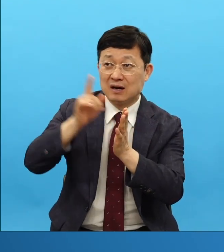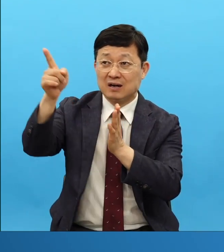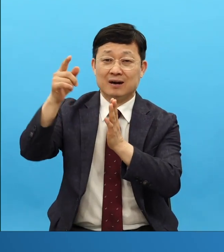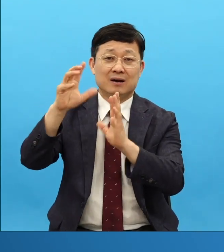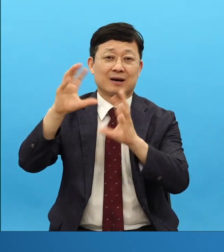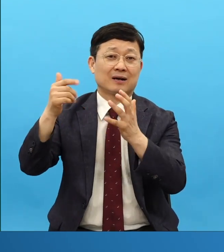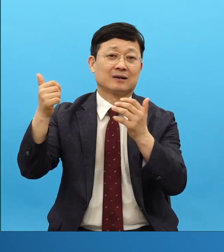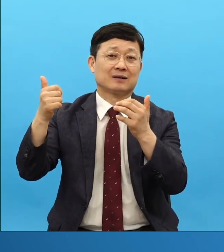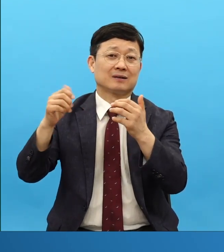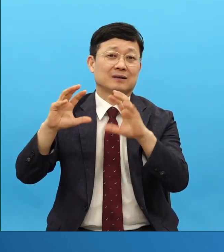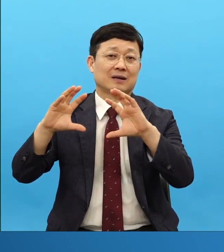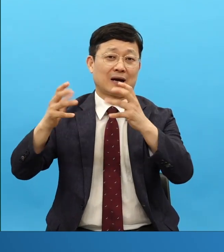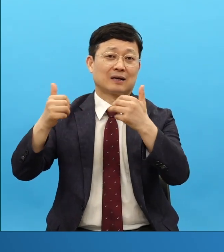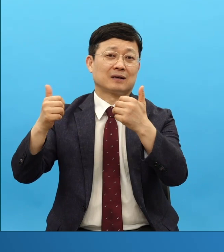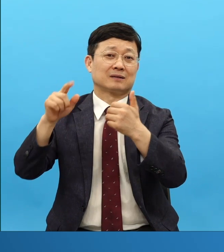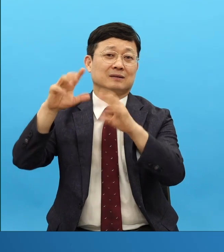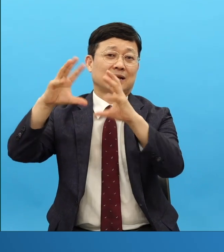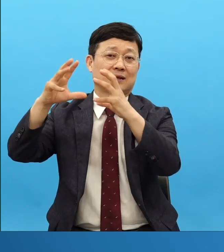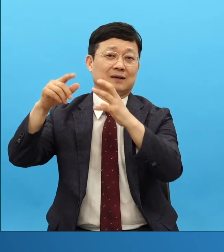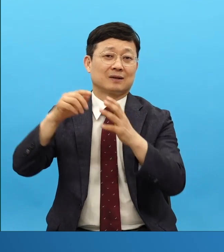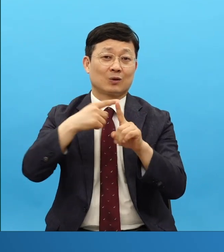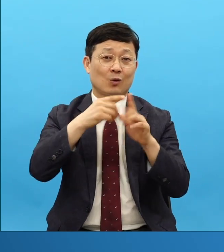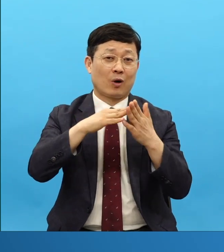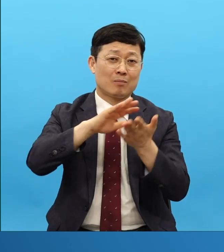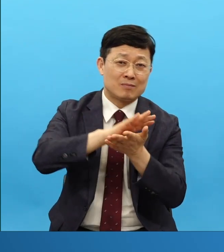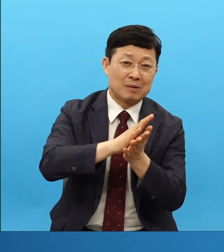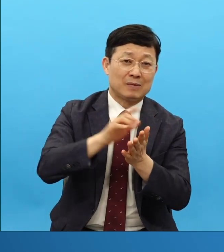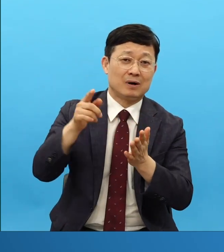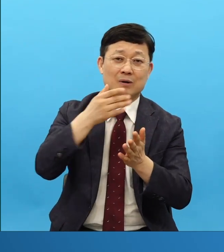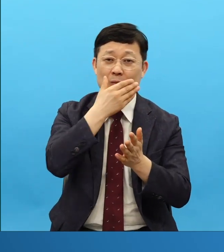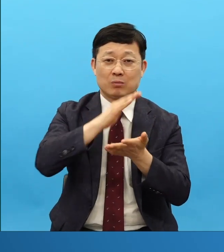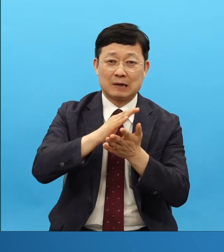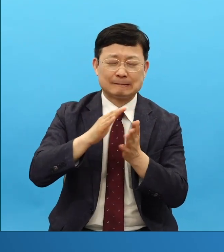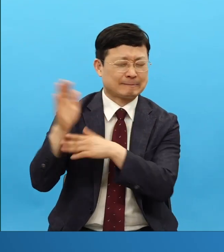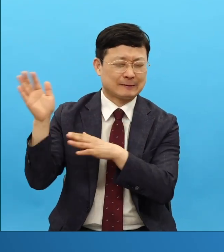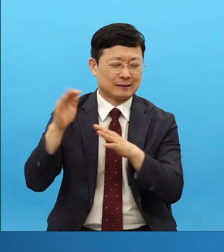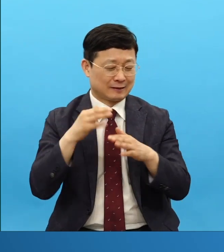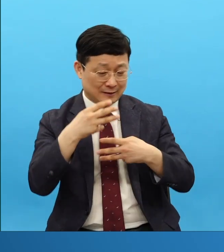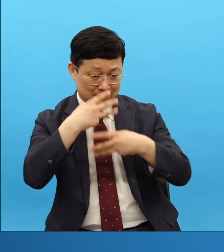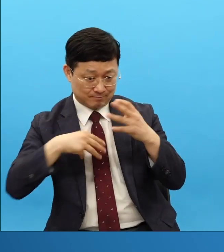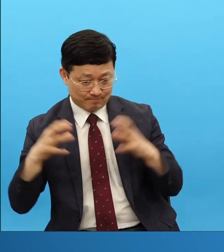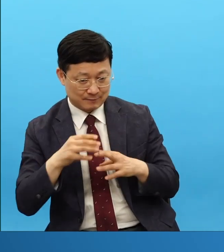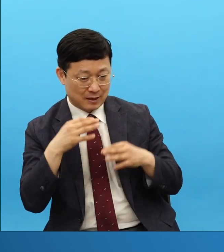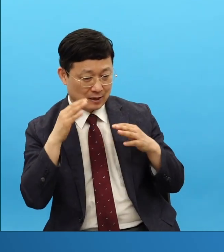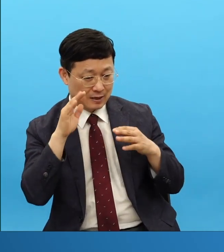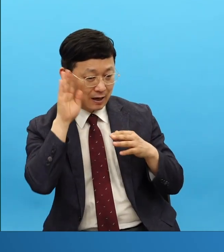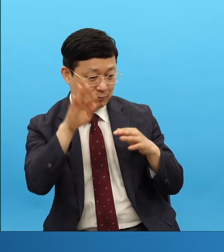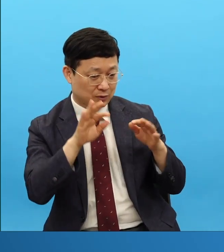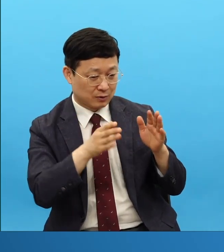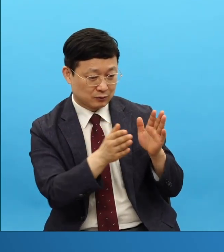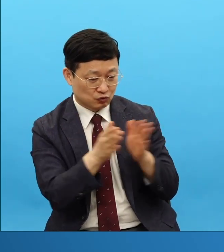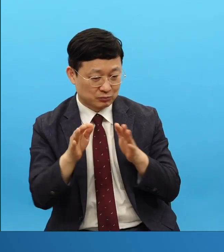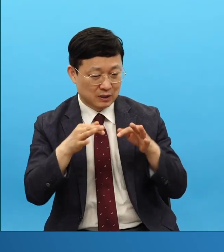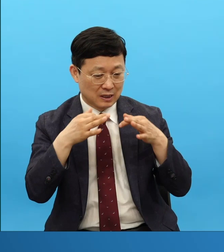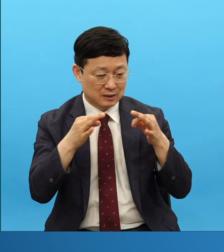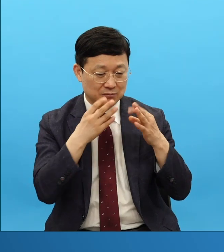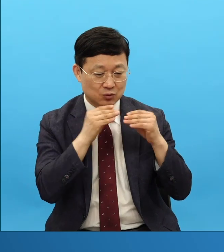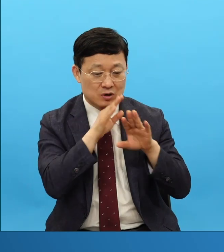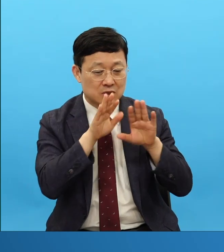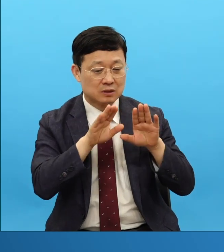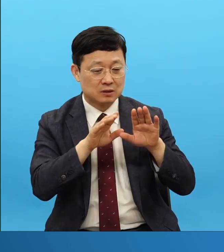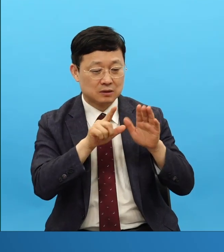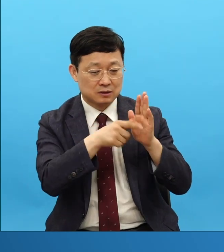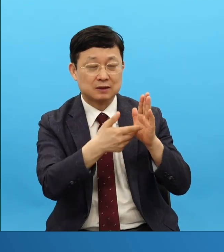on the gospel, but the powerful nations have stepped on the 우리는 이제 churches. 확실한 금토일 시대예요. That's why the remnants must do the sure 3-day weekend age.